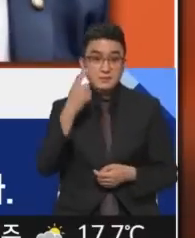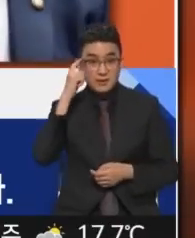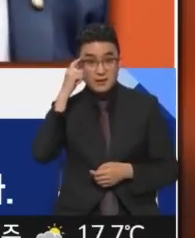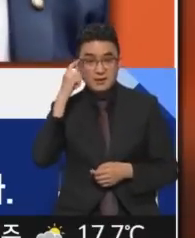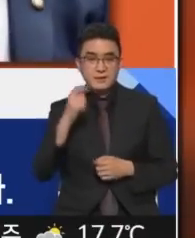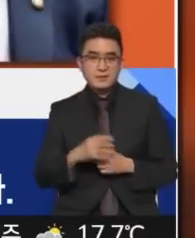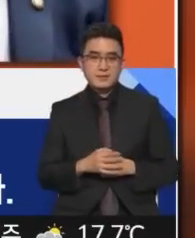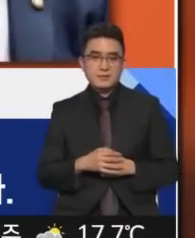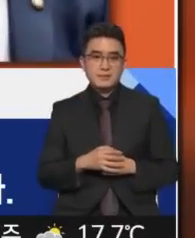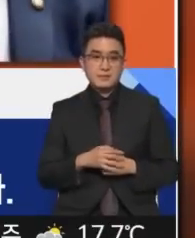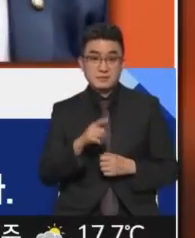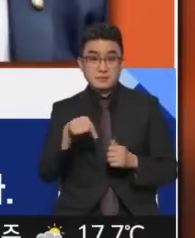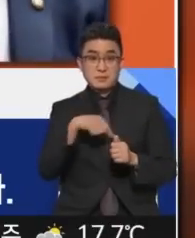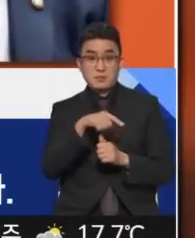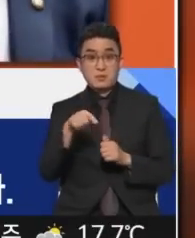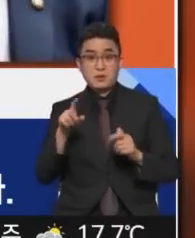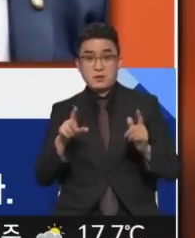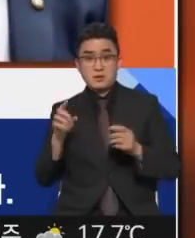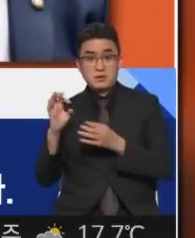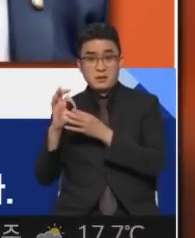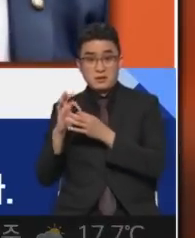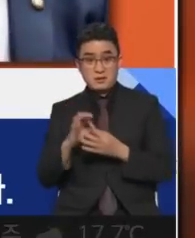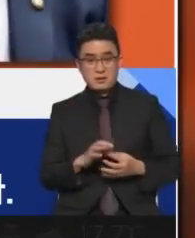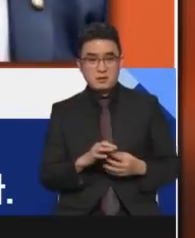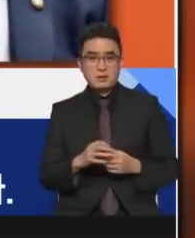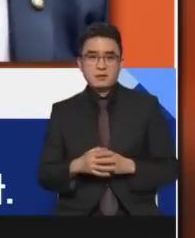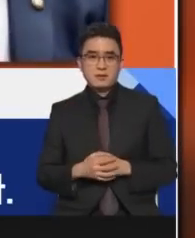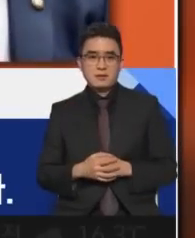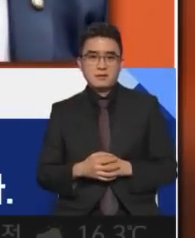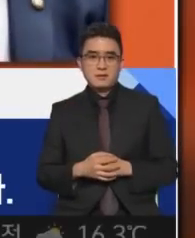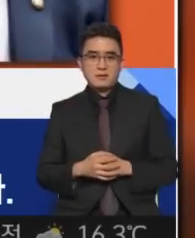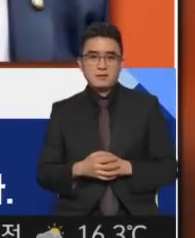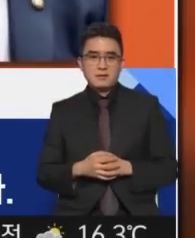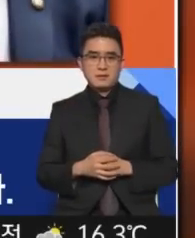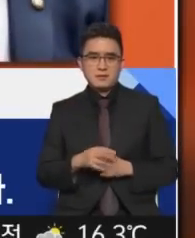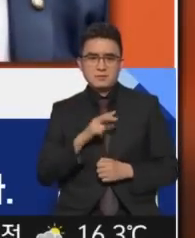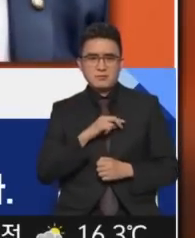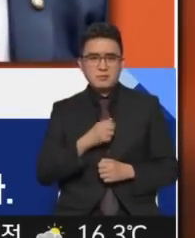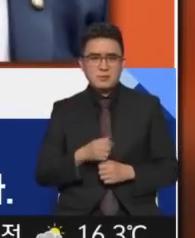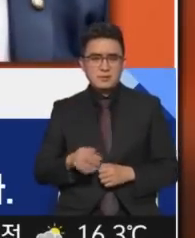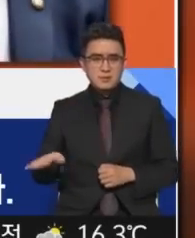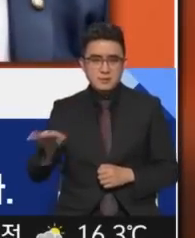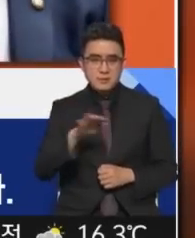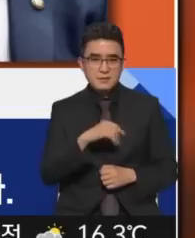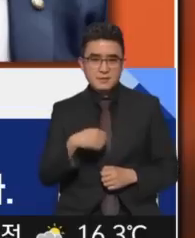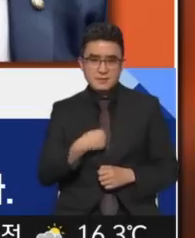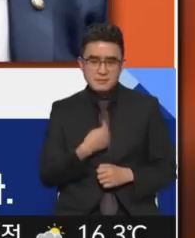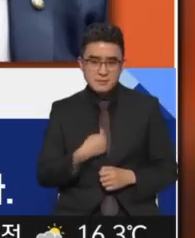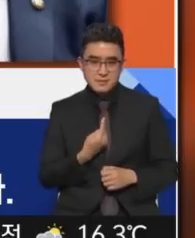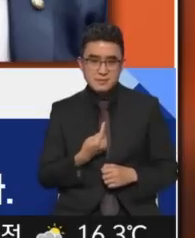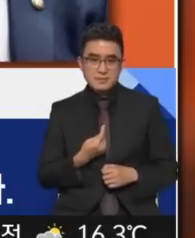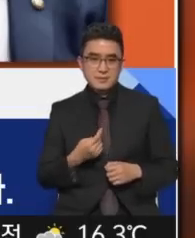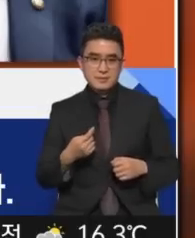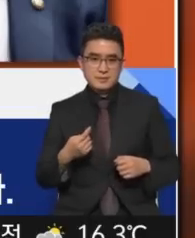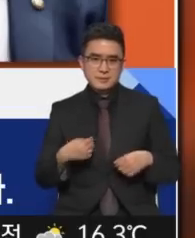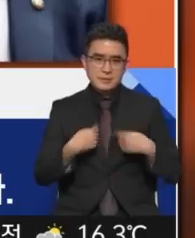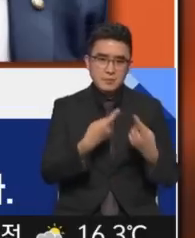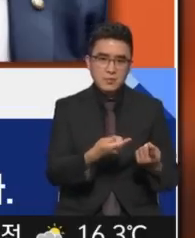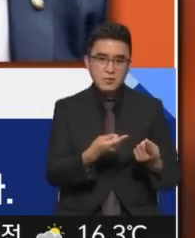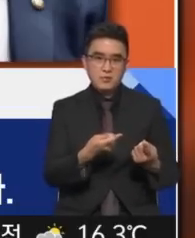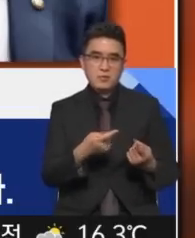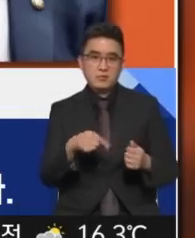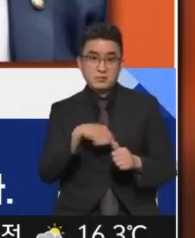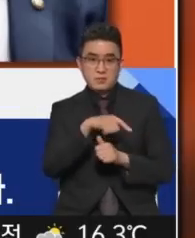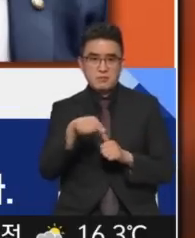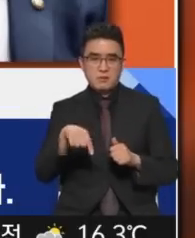상황이 지속된다면 의분을 느끼는 의원들이 자발적으로 참여하는